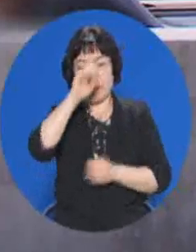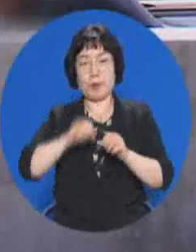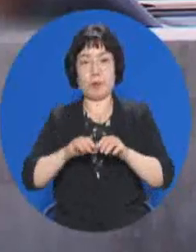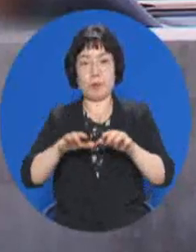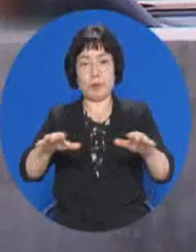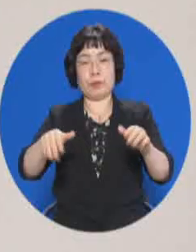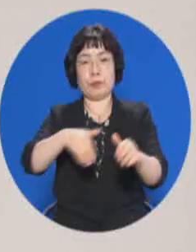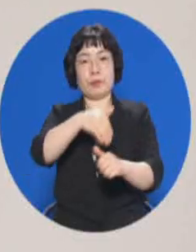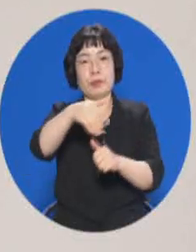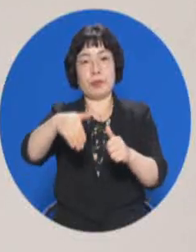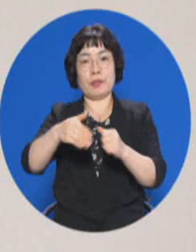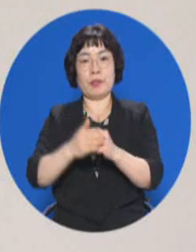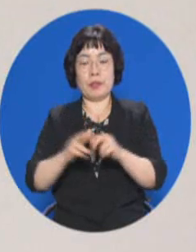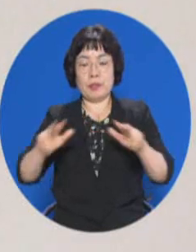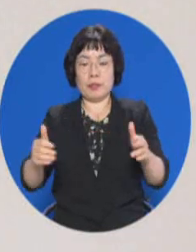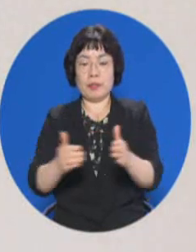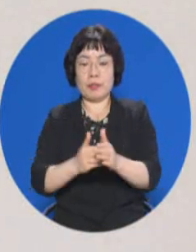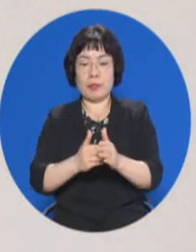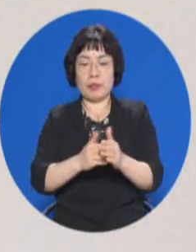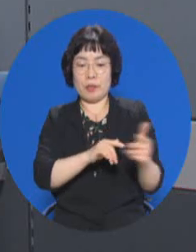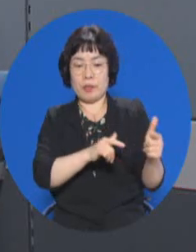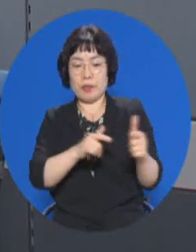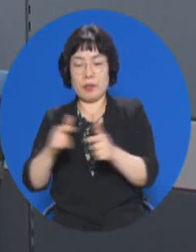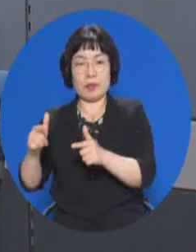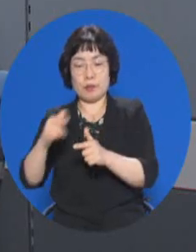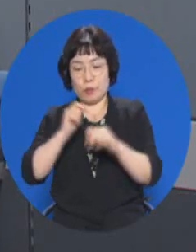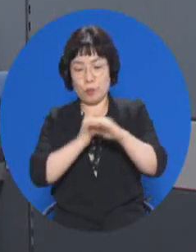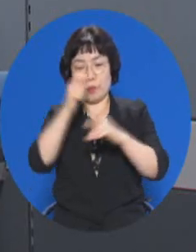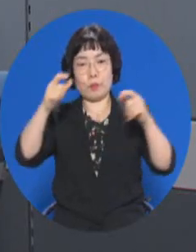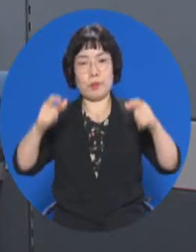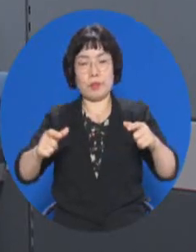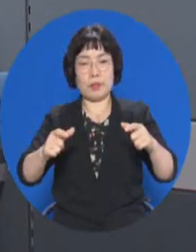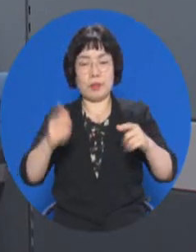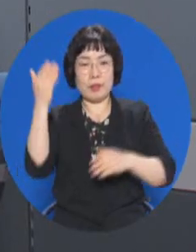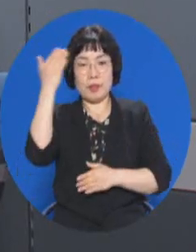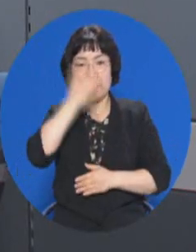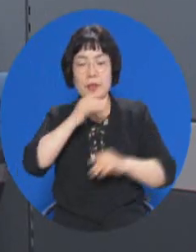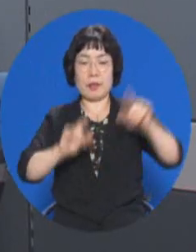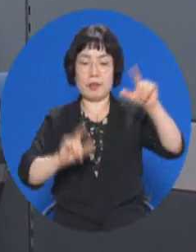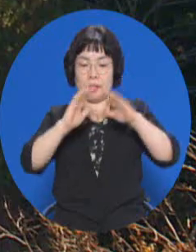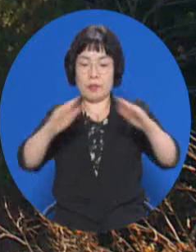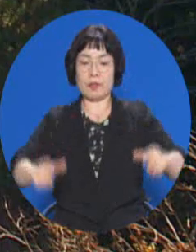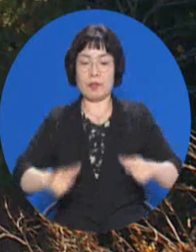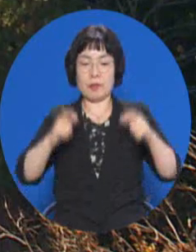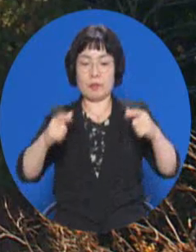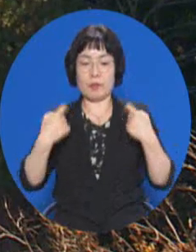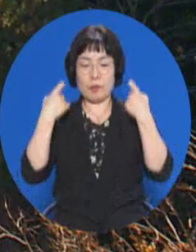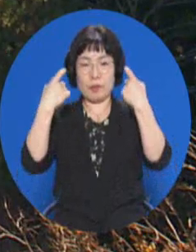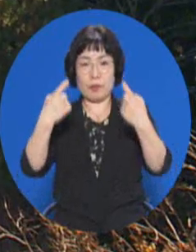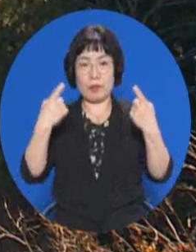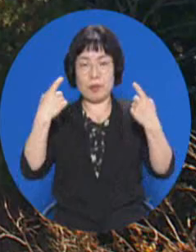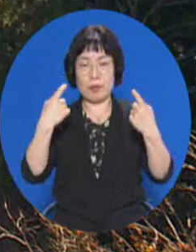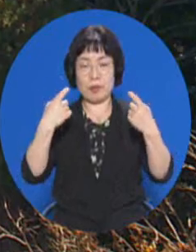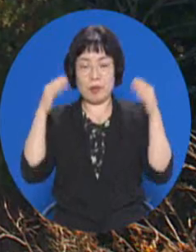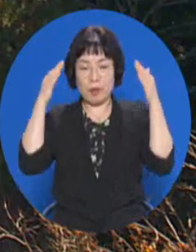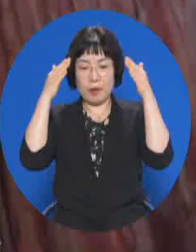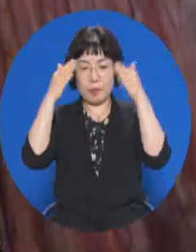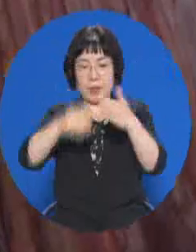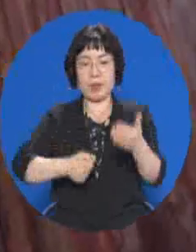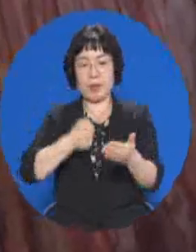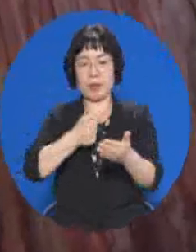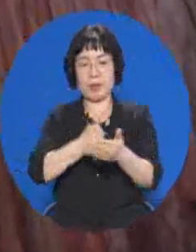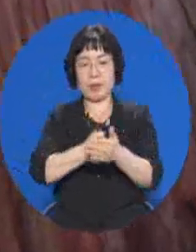상황. 그동안 주목받지 못했던 고흥의 청정 이미지가 전남 관광의 새로운 방향성을 설정하는 데 의미